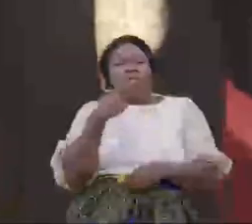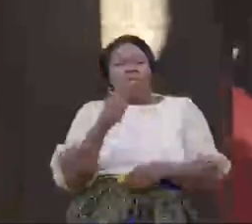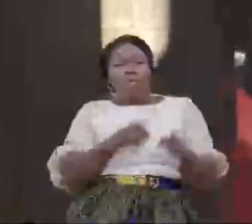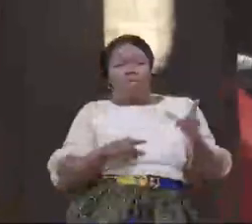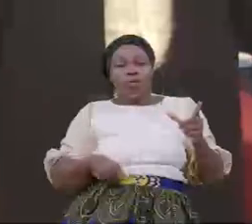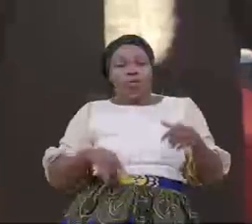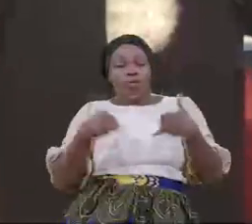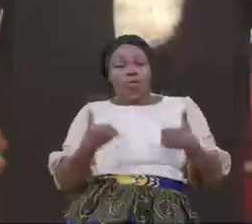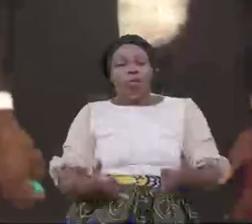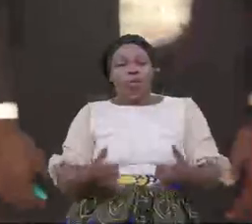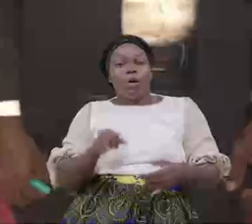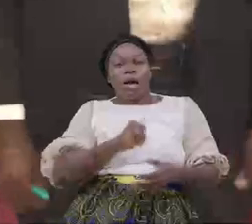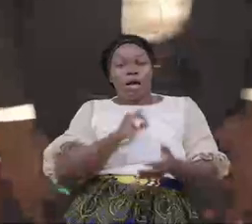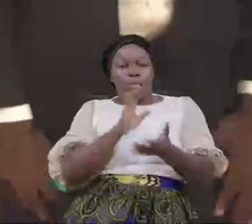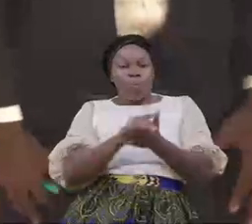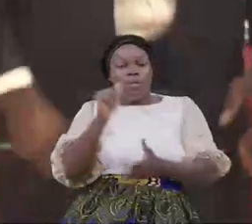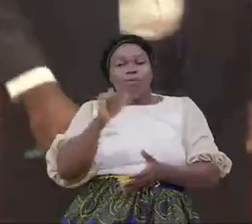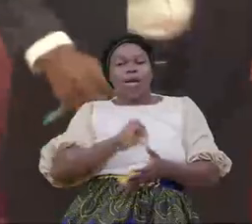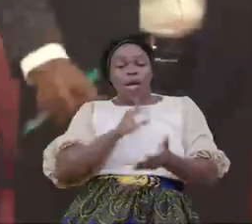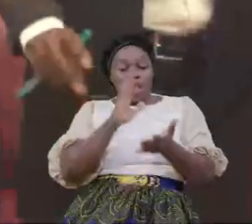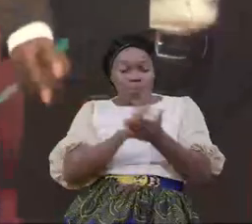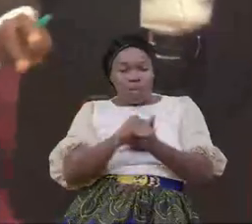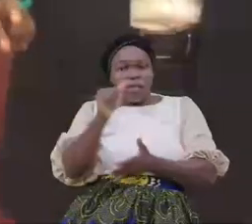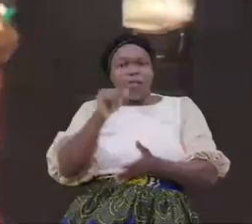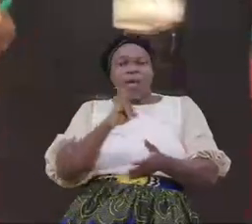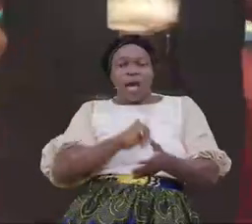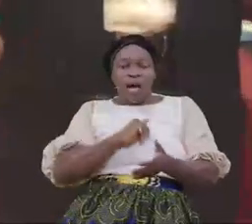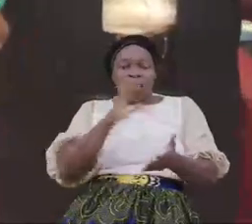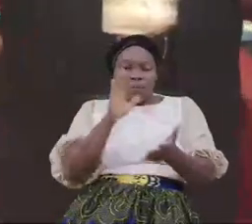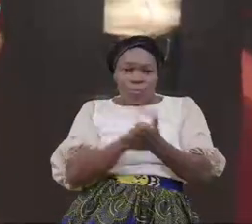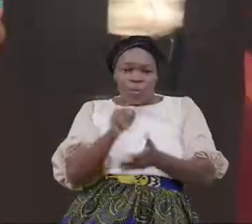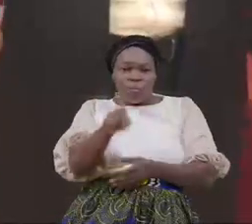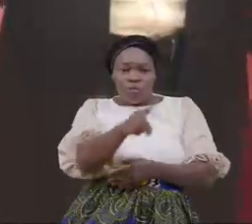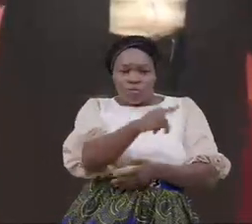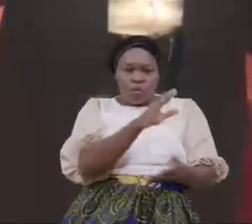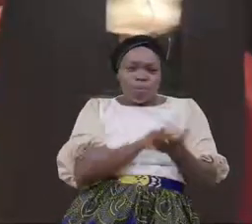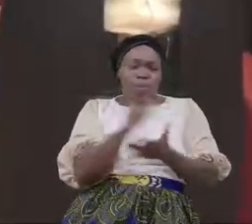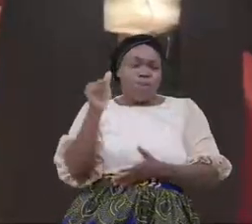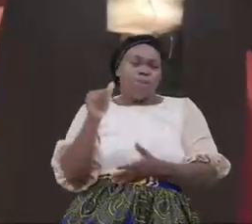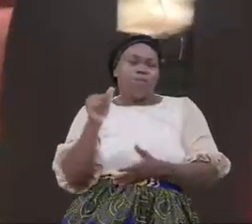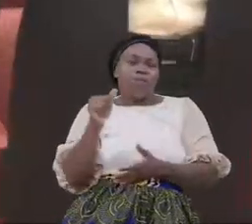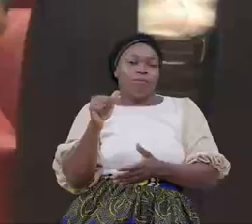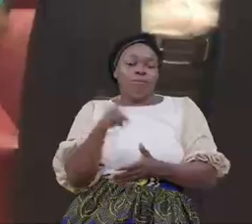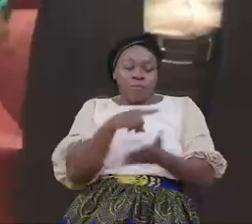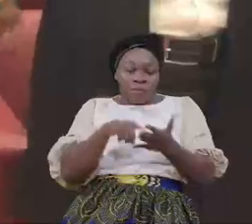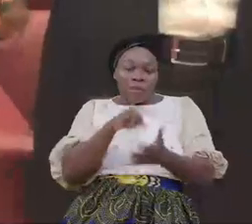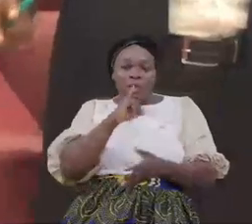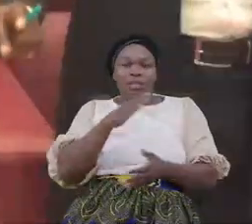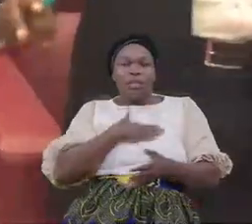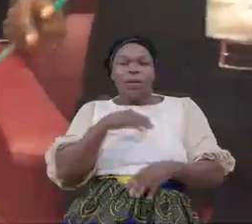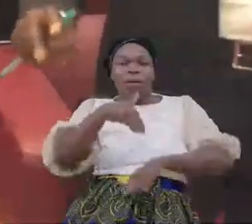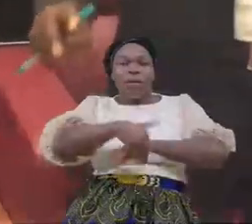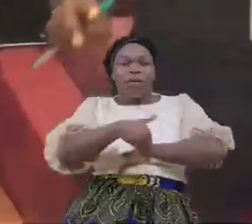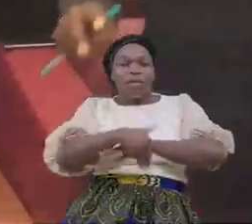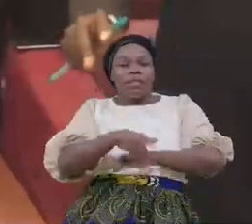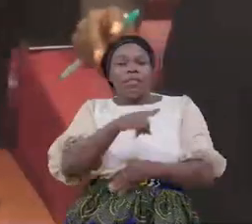au Seigneur. Je crois. Je crois. Je crois. Je crois. Voici ma nuit. Voici ma soirée. Je crois.